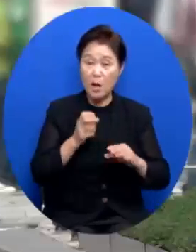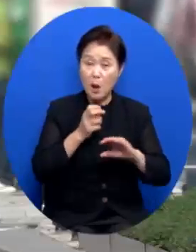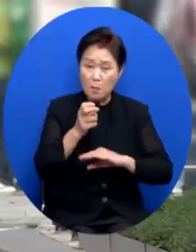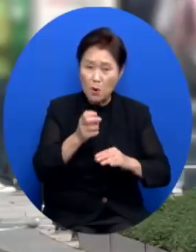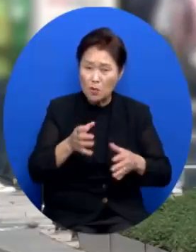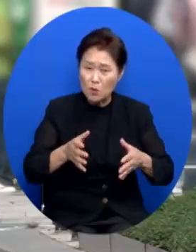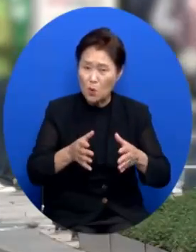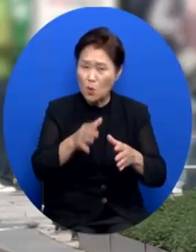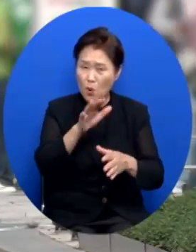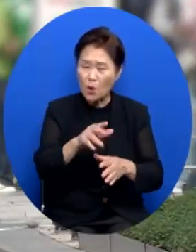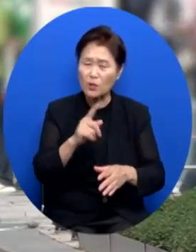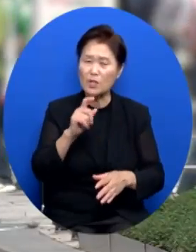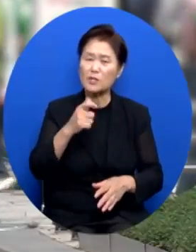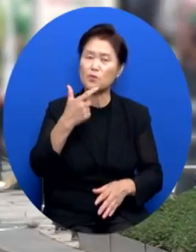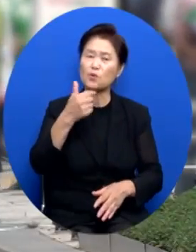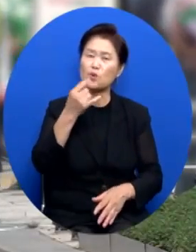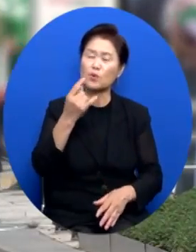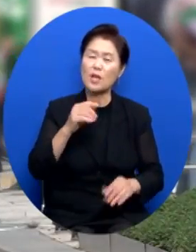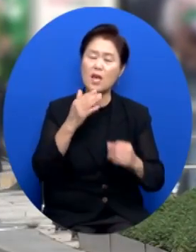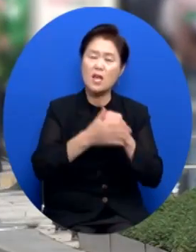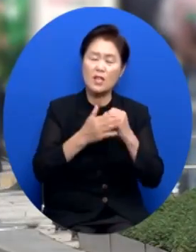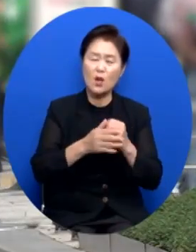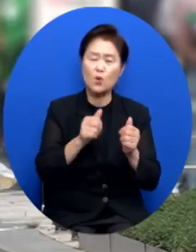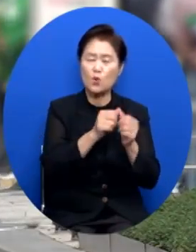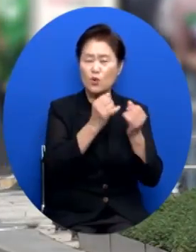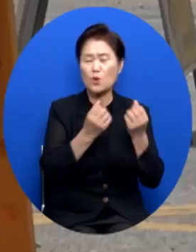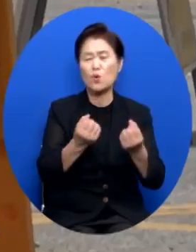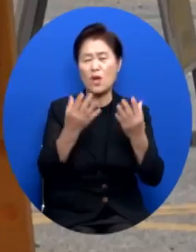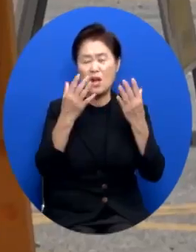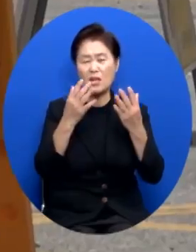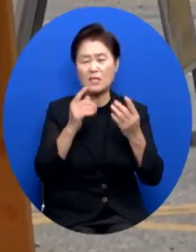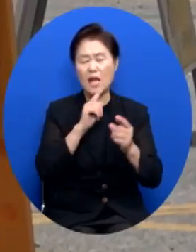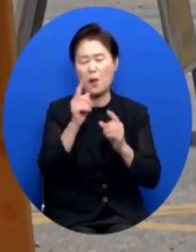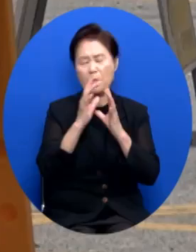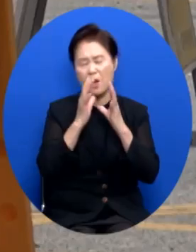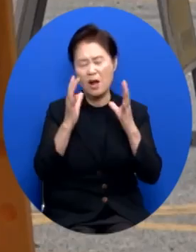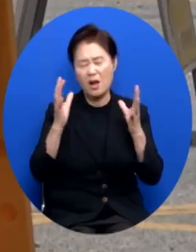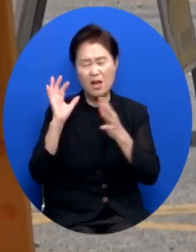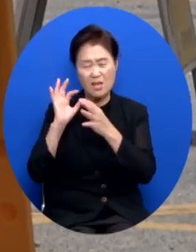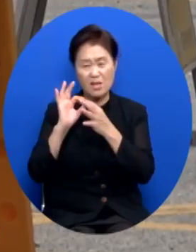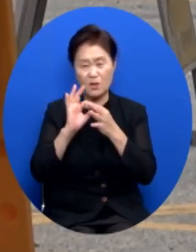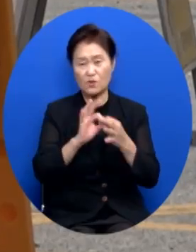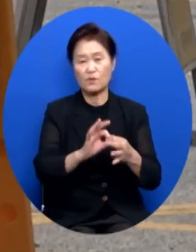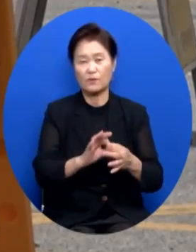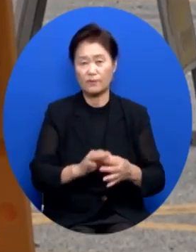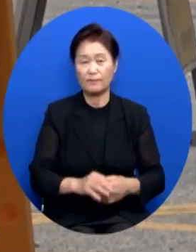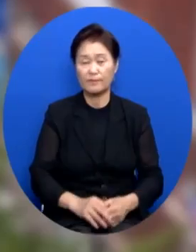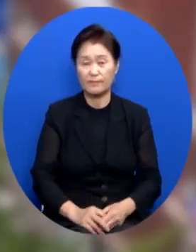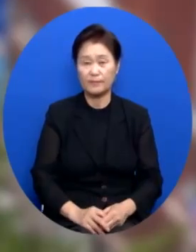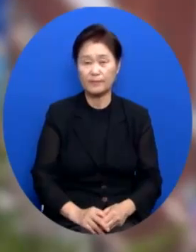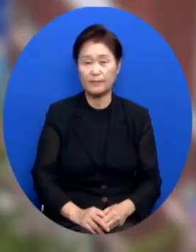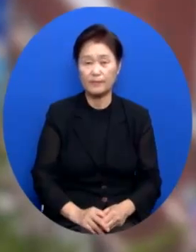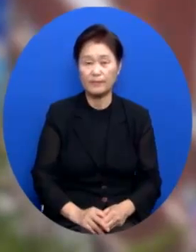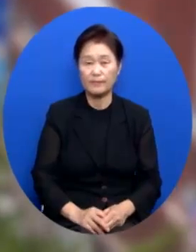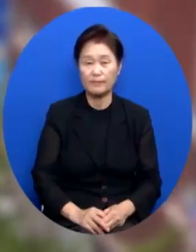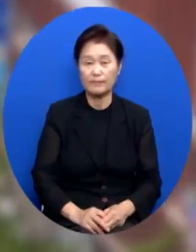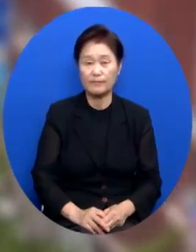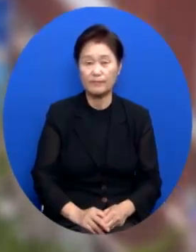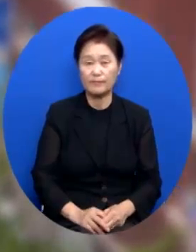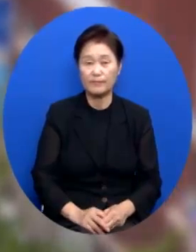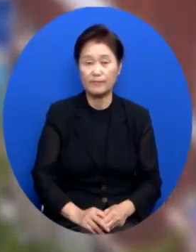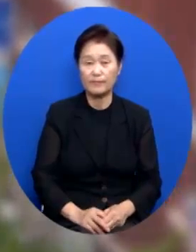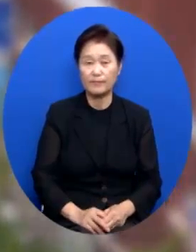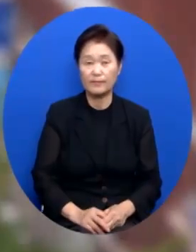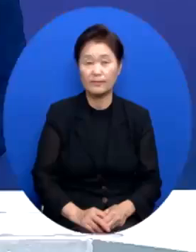예정인 제16회 대구 퀴어 행사 장소를 둘러싼 논란은 계속될 것으로 보입니다. CTS 뉴스